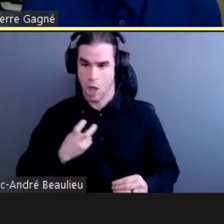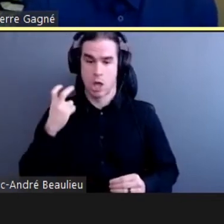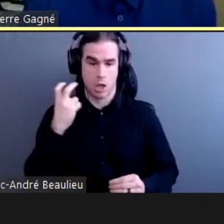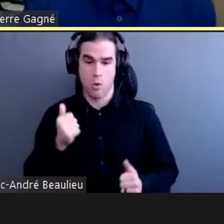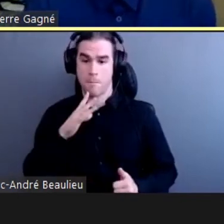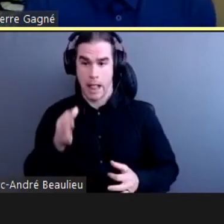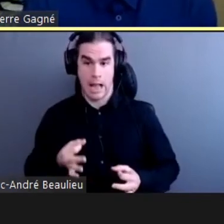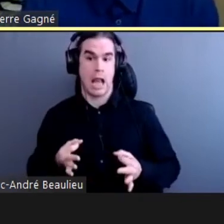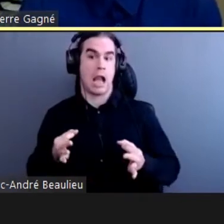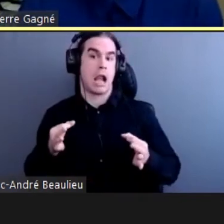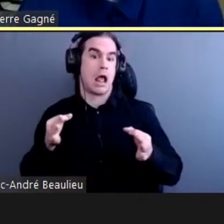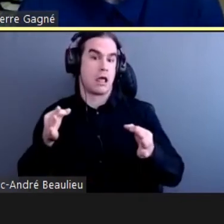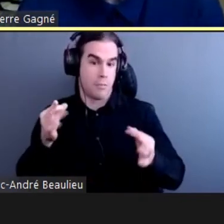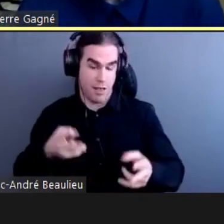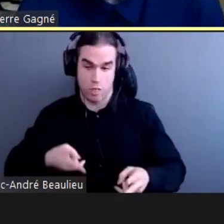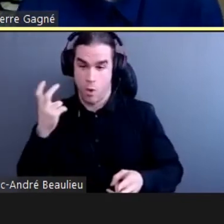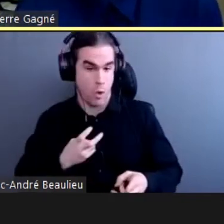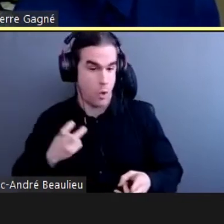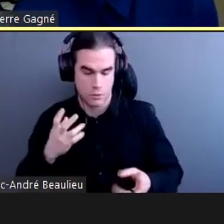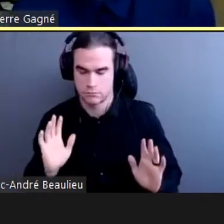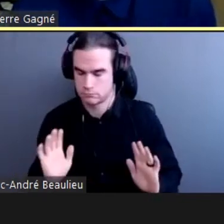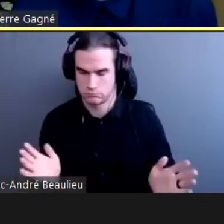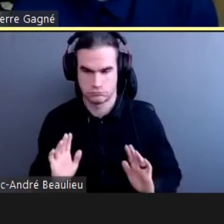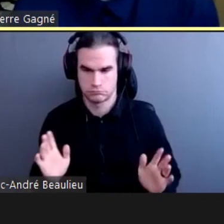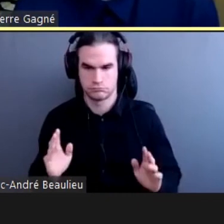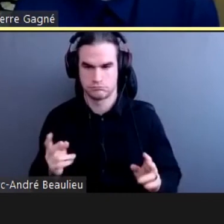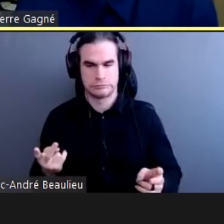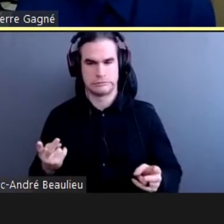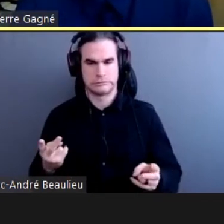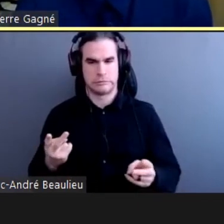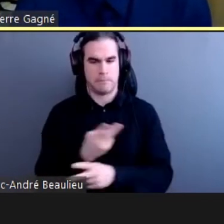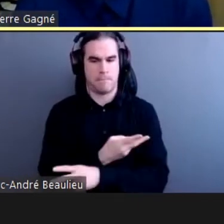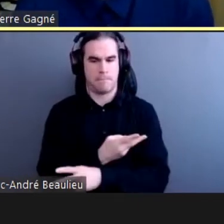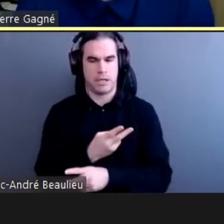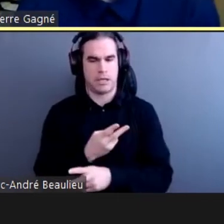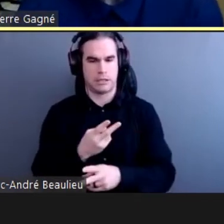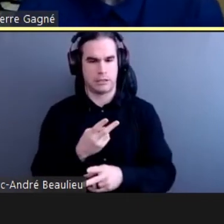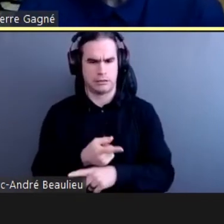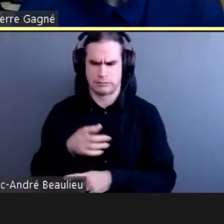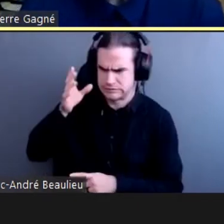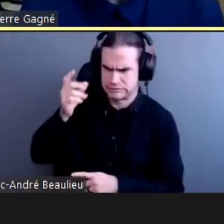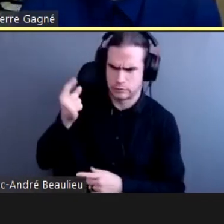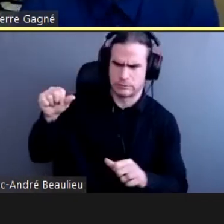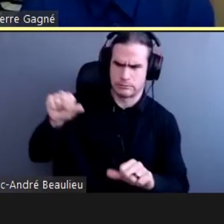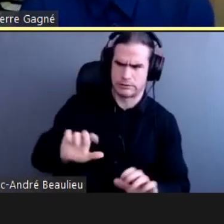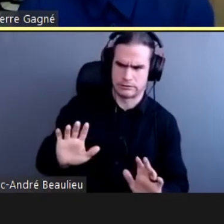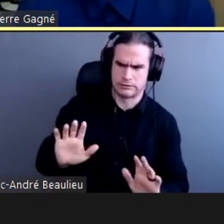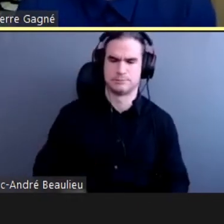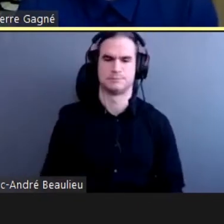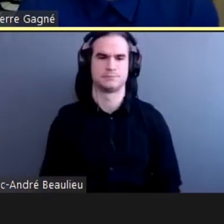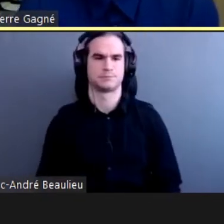lentement ou en exagérant trop notre articulation, bien là, ça crée de la distorsion puis c'est même plus difficile à comprendre. Prochaine